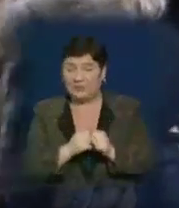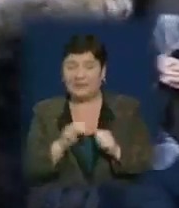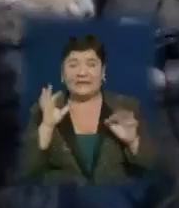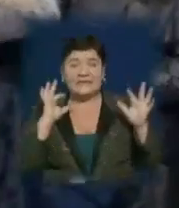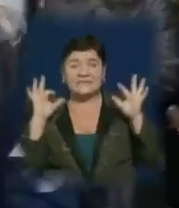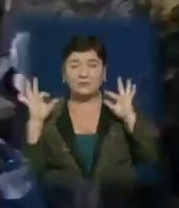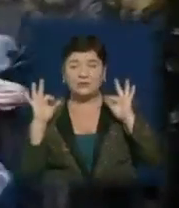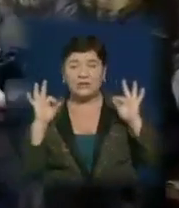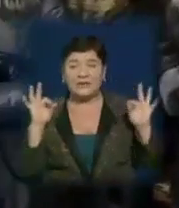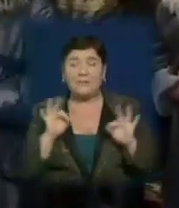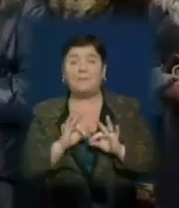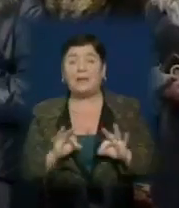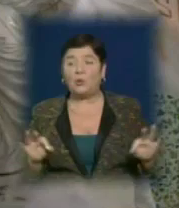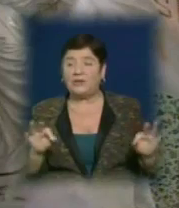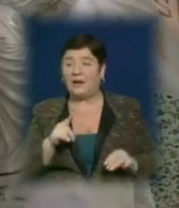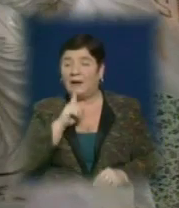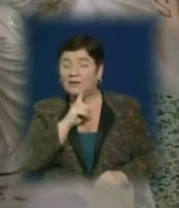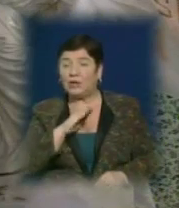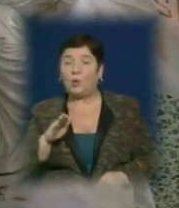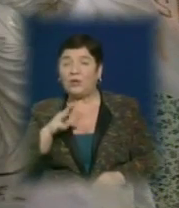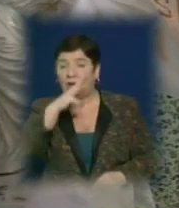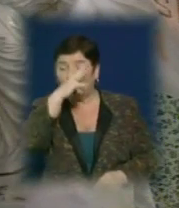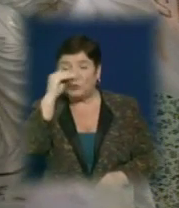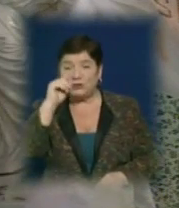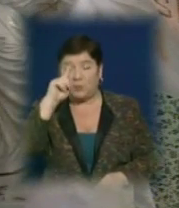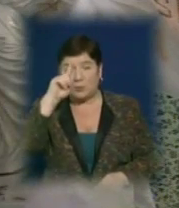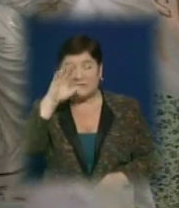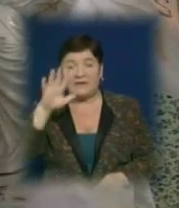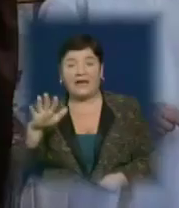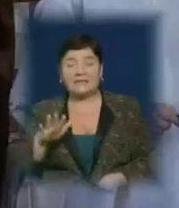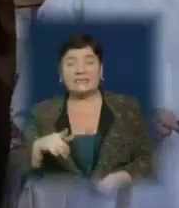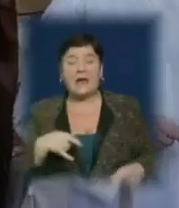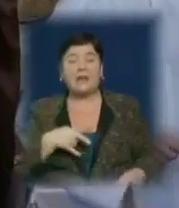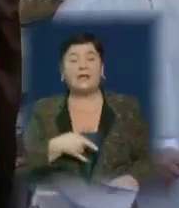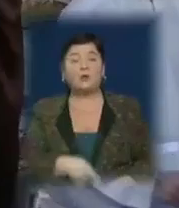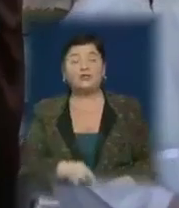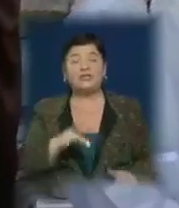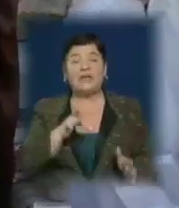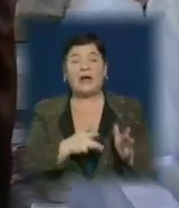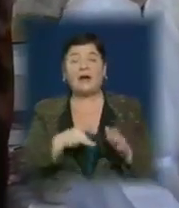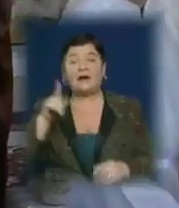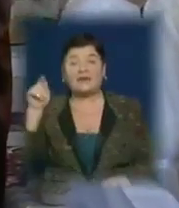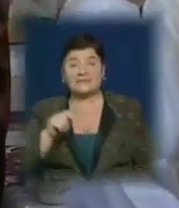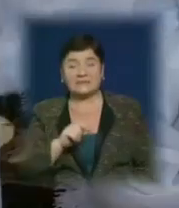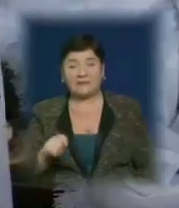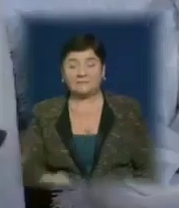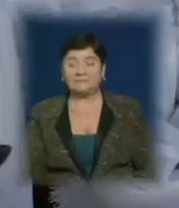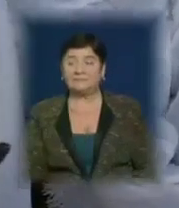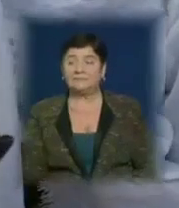звучить чарівна мелодія «Тихої ночі» та прославляється народження Христа.